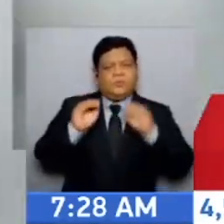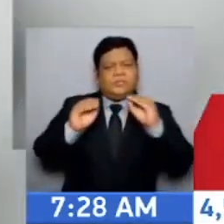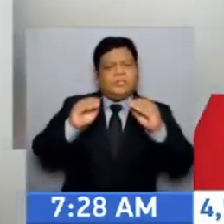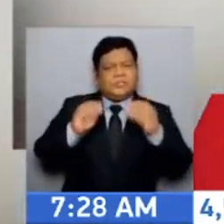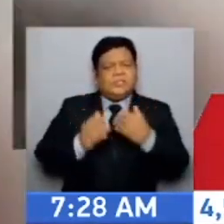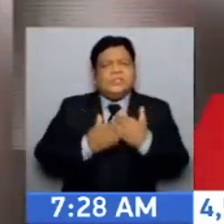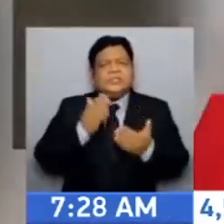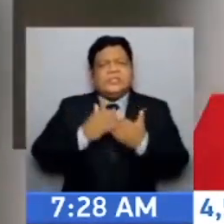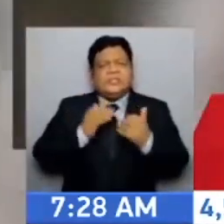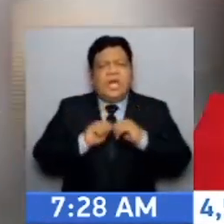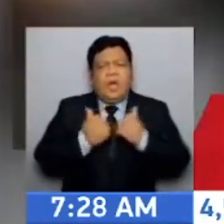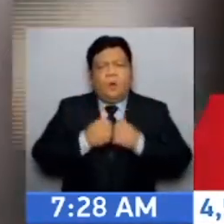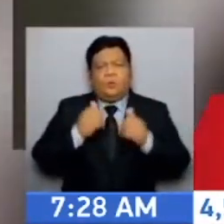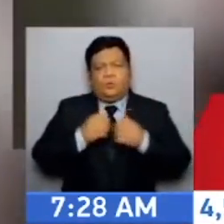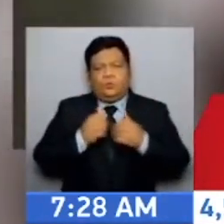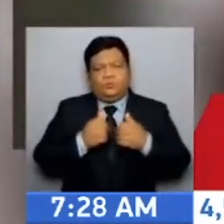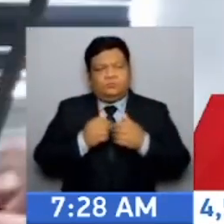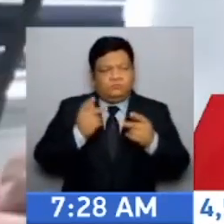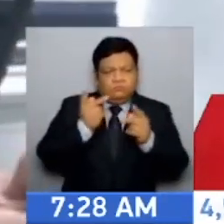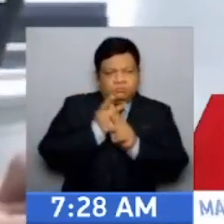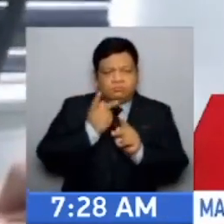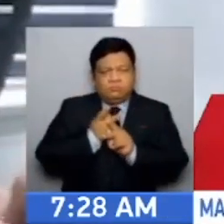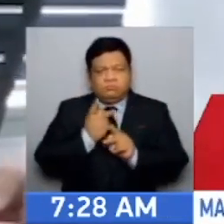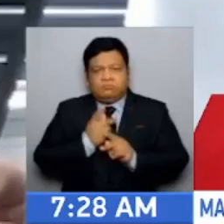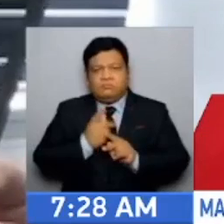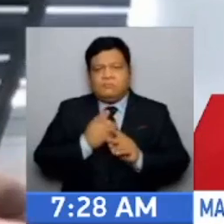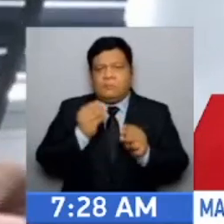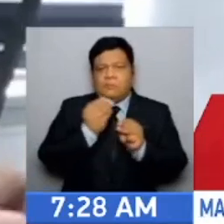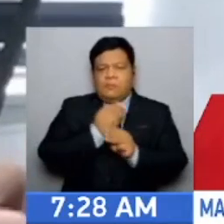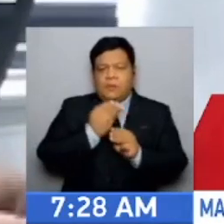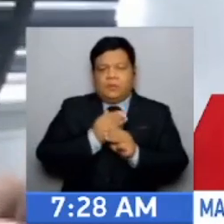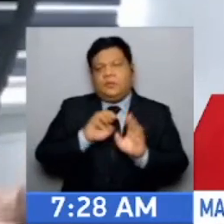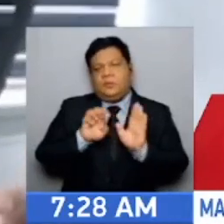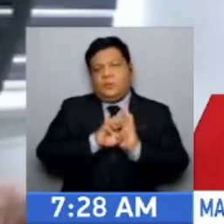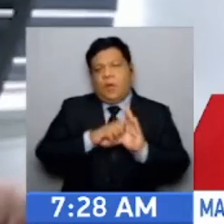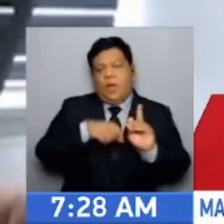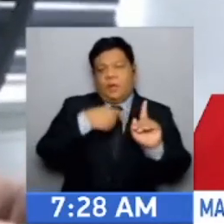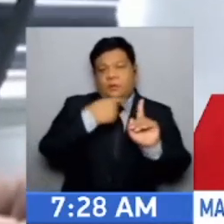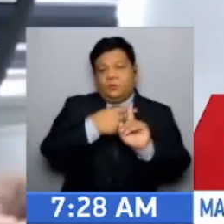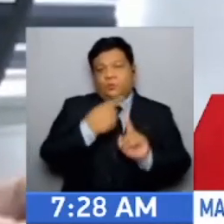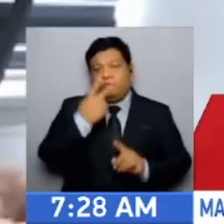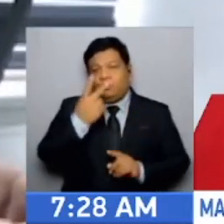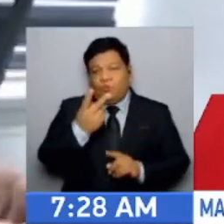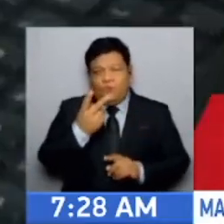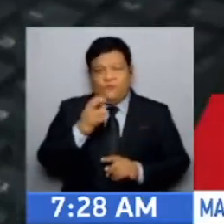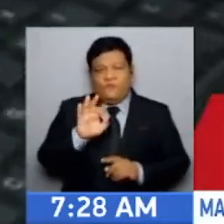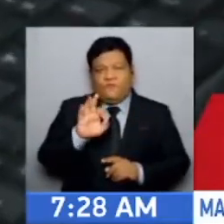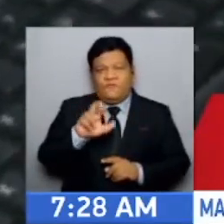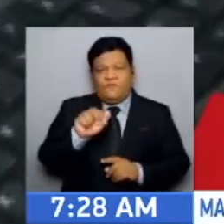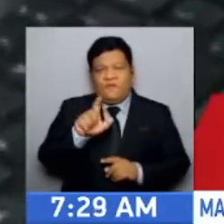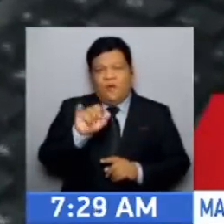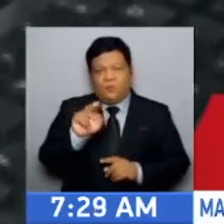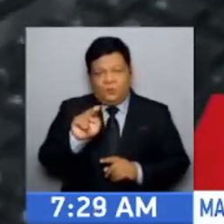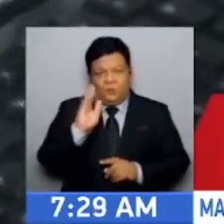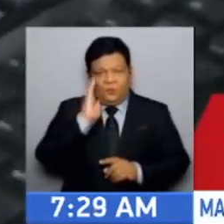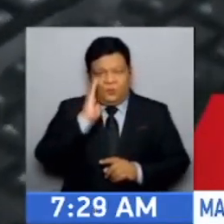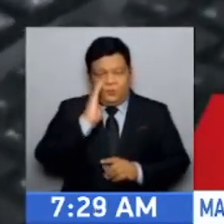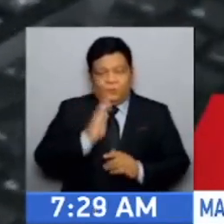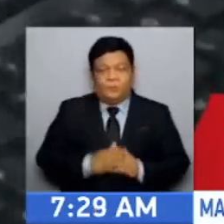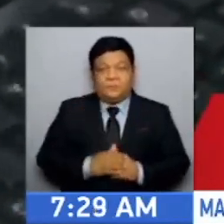math problems sa TikTok, gaya ng addition ng dalawang fractions. Ang karaniwang aabot sa isang oras na math